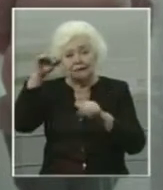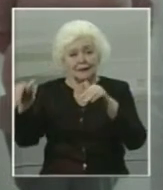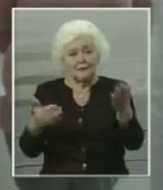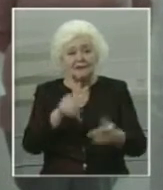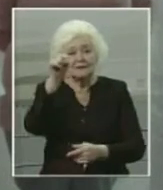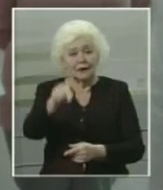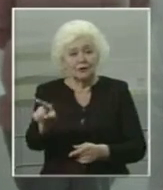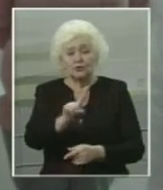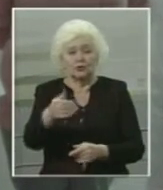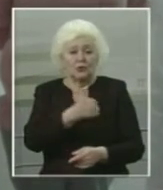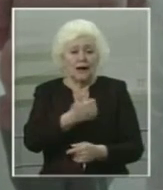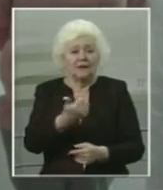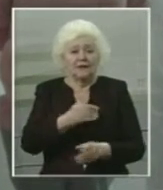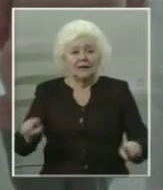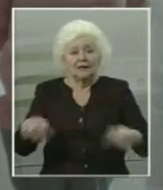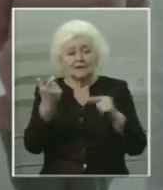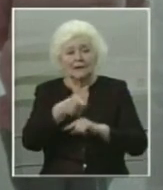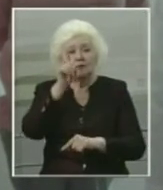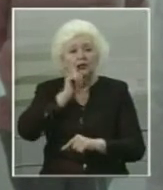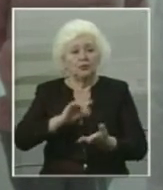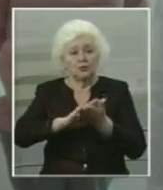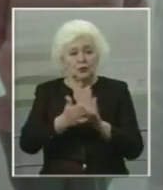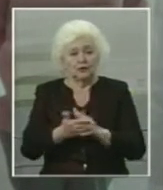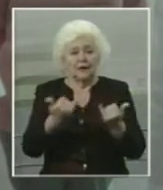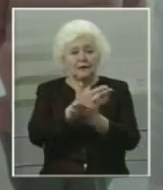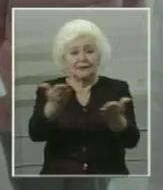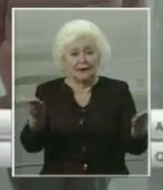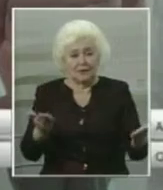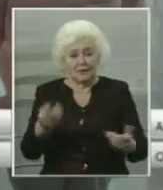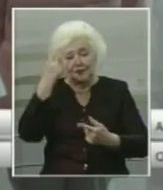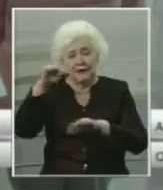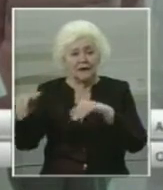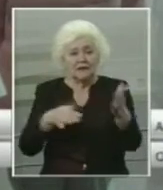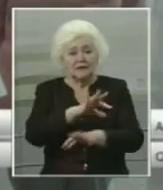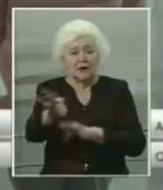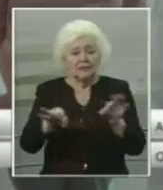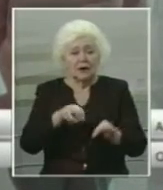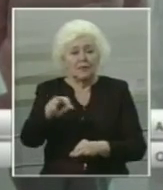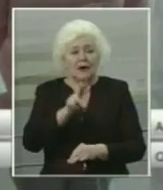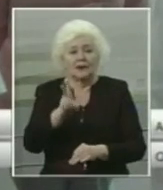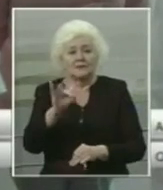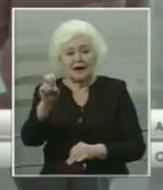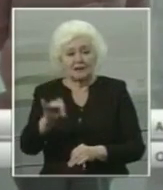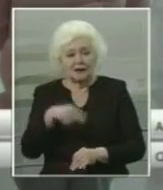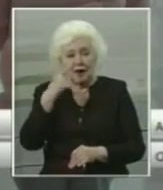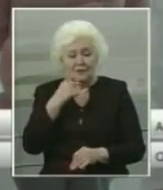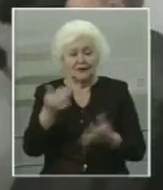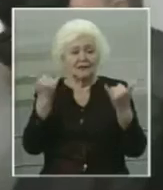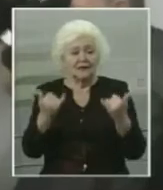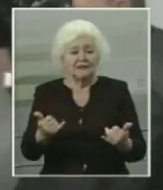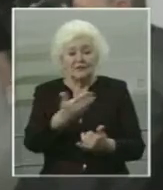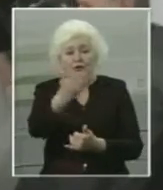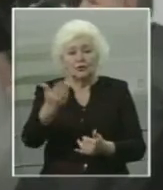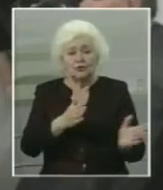тому, що нам хотілося б створити більш комфортні умови для вас. Ініціаторка проєкту Марина Касаткіна говорить, що сьогодні до